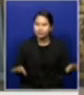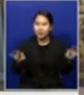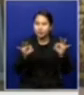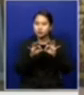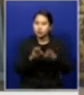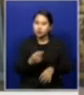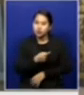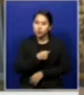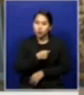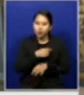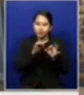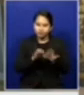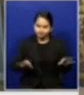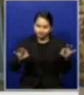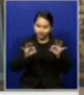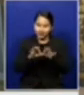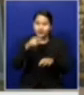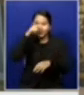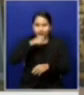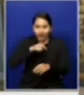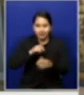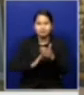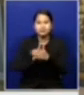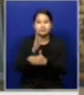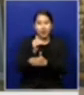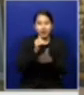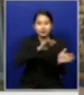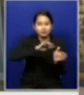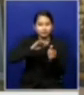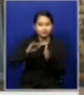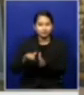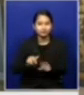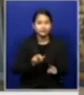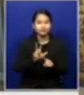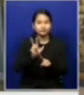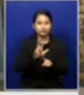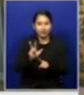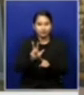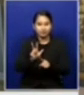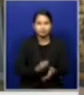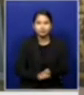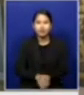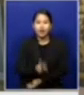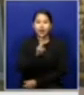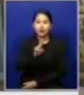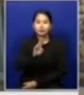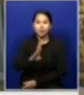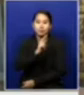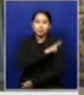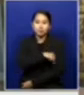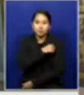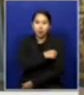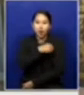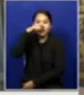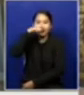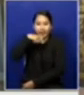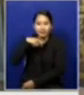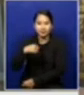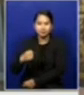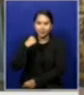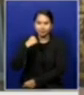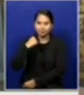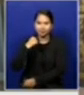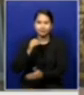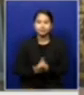ประเทศไทยประสบความสำเร็จอันที่3ครับคือระบบสาธารณสุขของประเทศไทยที่เข้มแข็